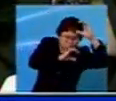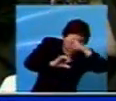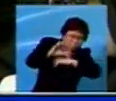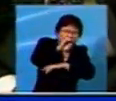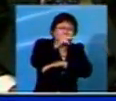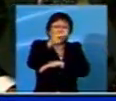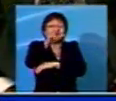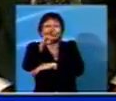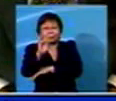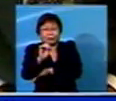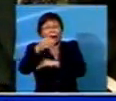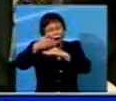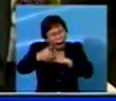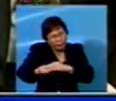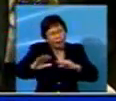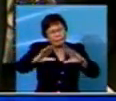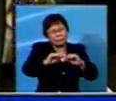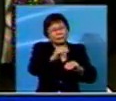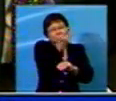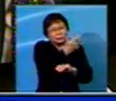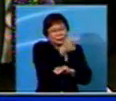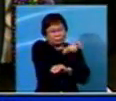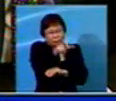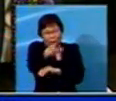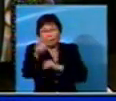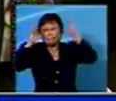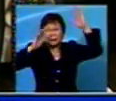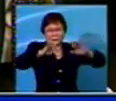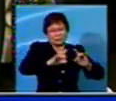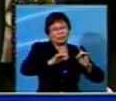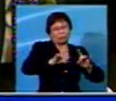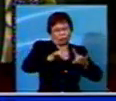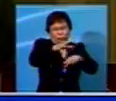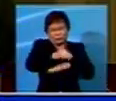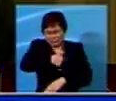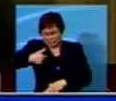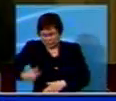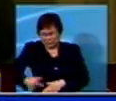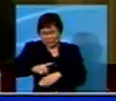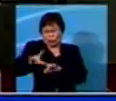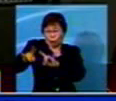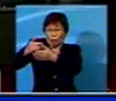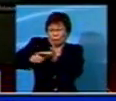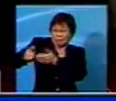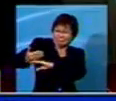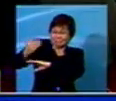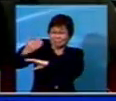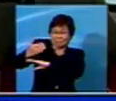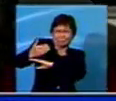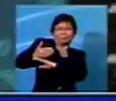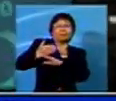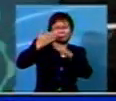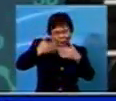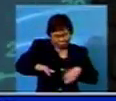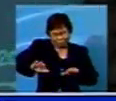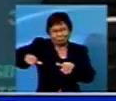ini hasil daripada mesyuarat tiga pihak peringkat menteri Antara Malaysia Australia dan China di canbra minggu lepas fasa transisi turut